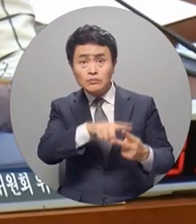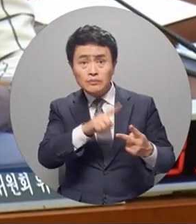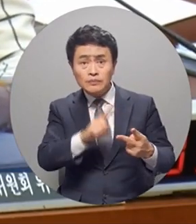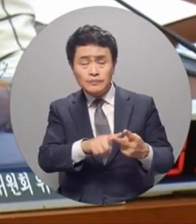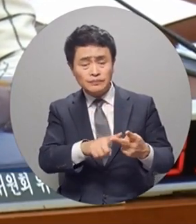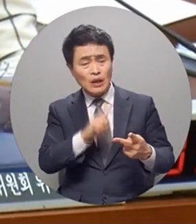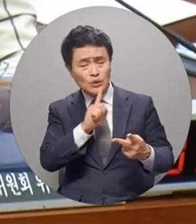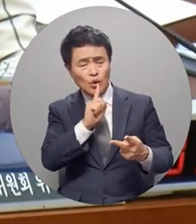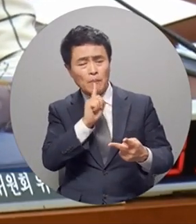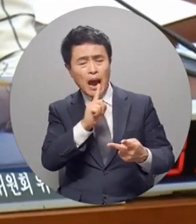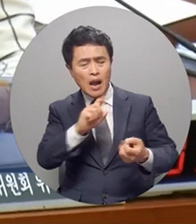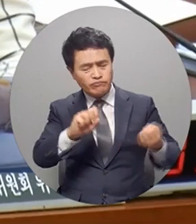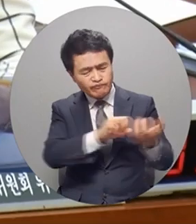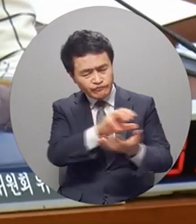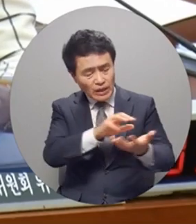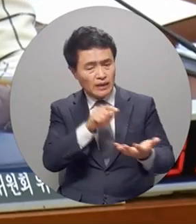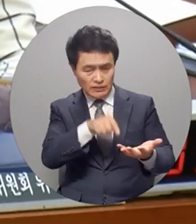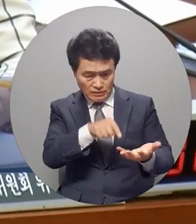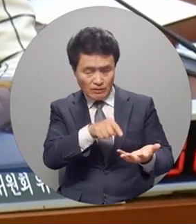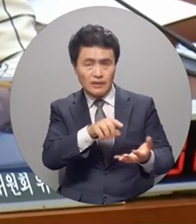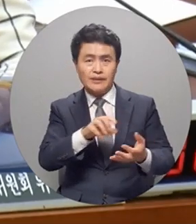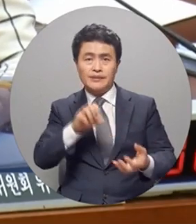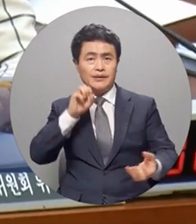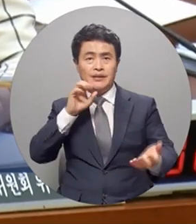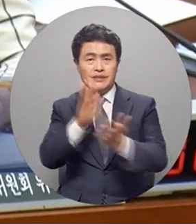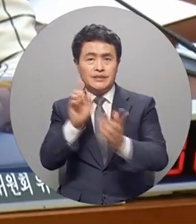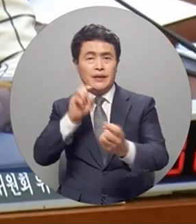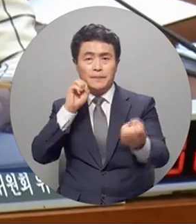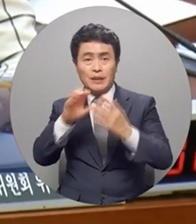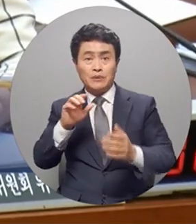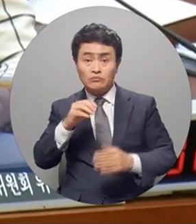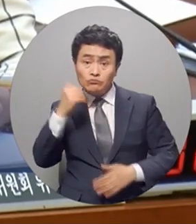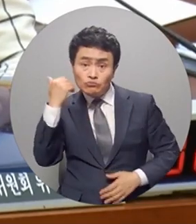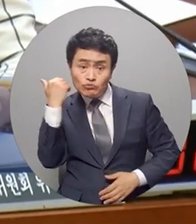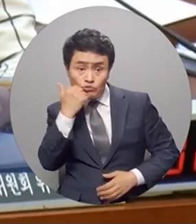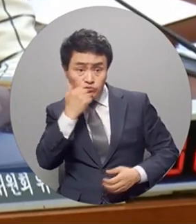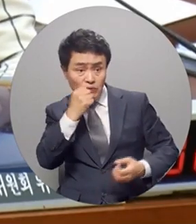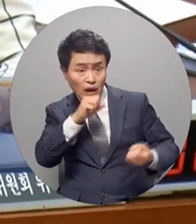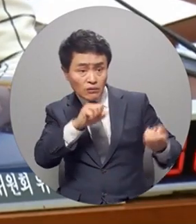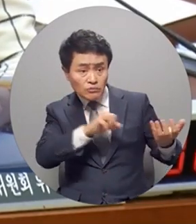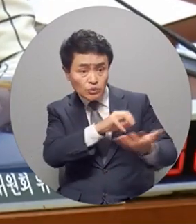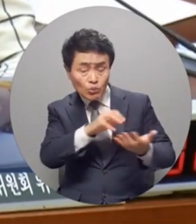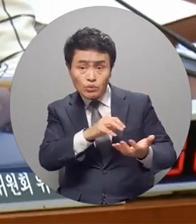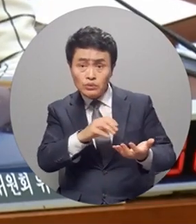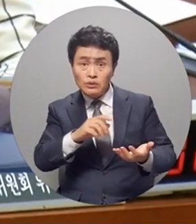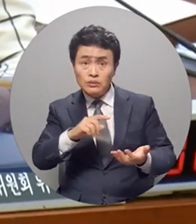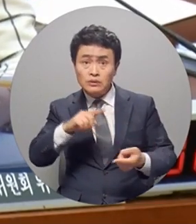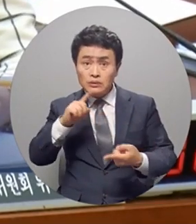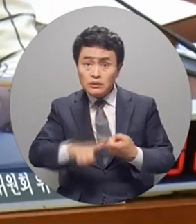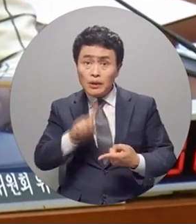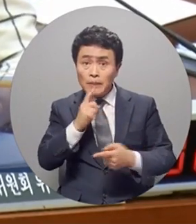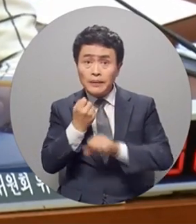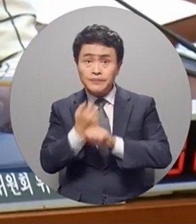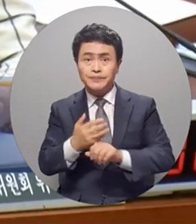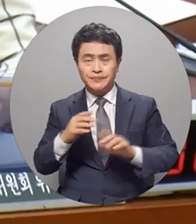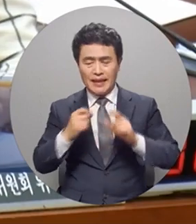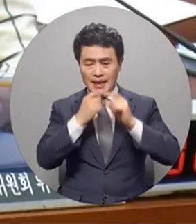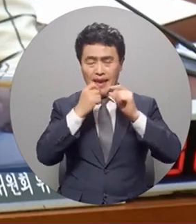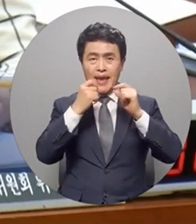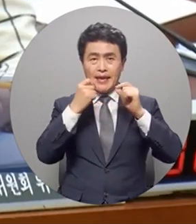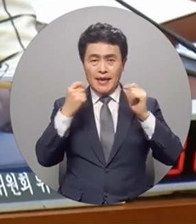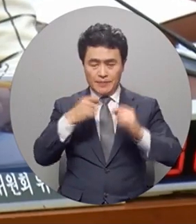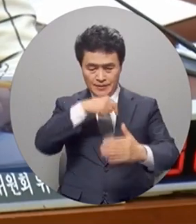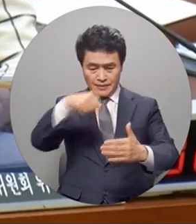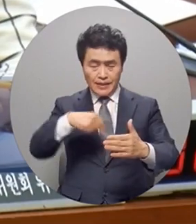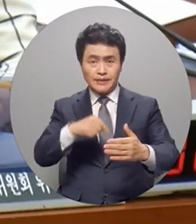논쟁적인 사안이기 때문에 답변하지 않겠습니다. 일단 논쟁을 누구와 누구가 하고 있어서 논쟁적입니까? 개별적인 사안에